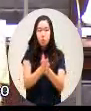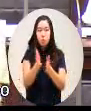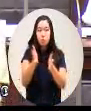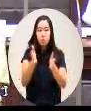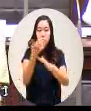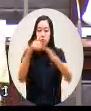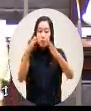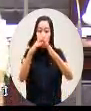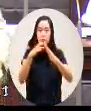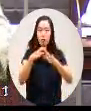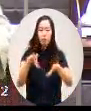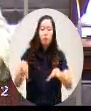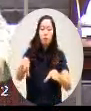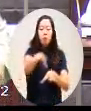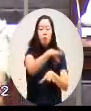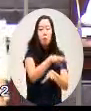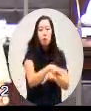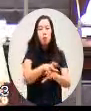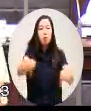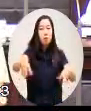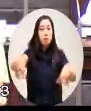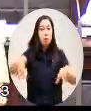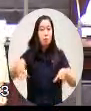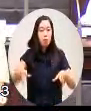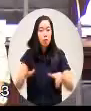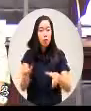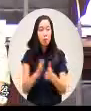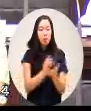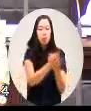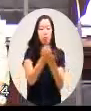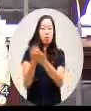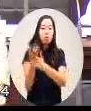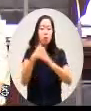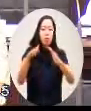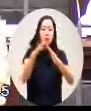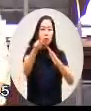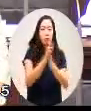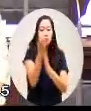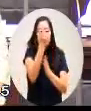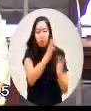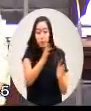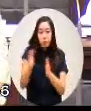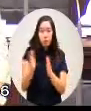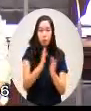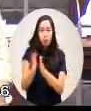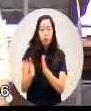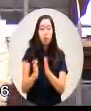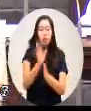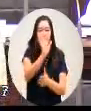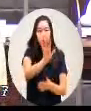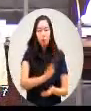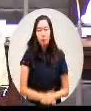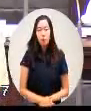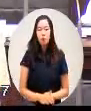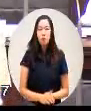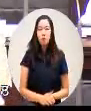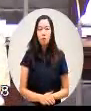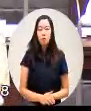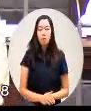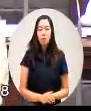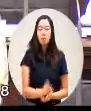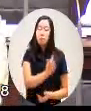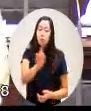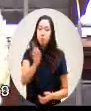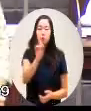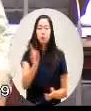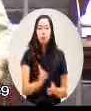的空间，它都每一个学校都有一些管理的办法。啊，不管是教